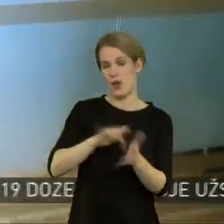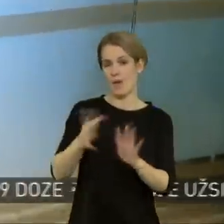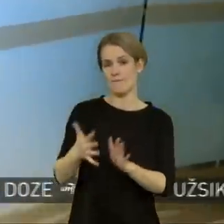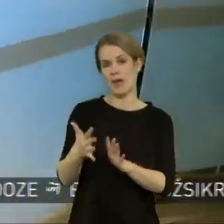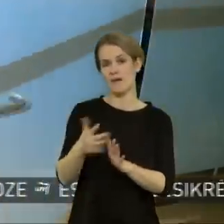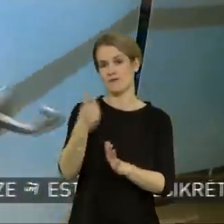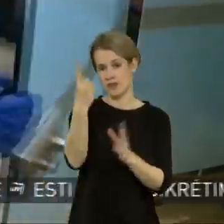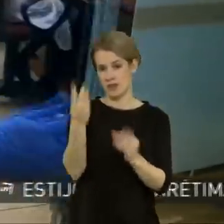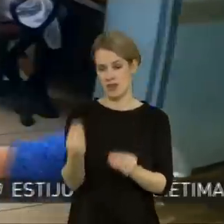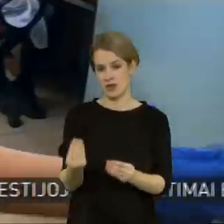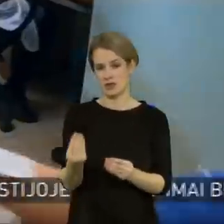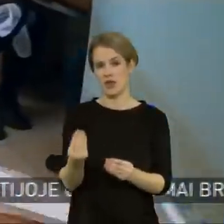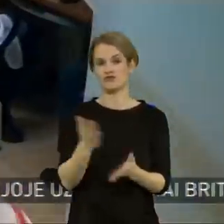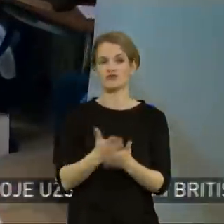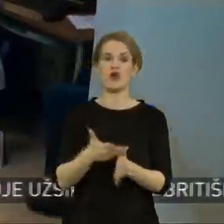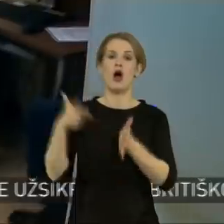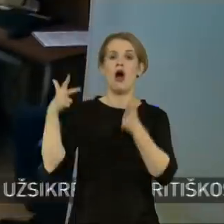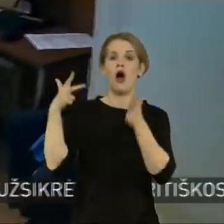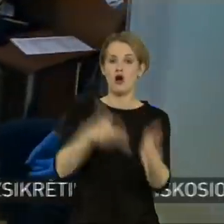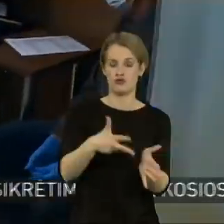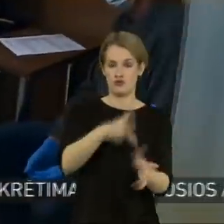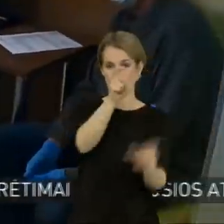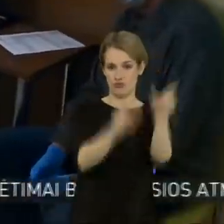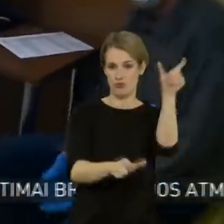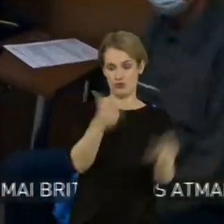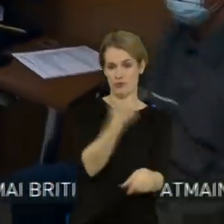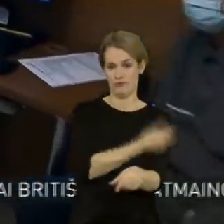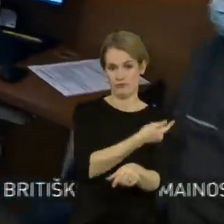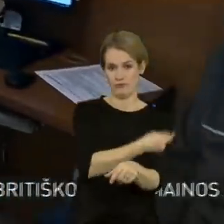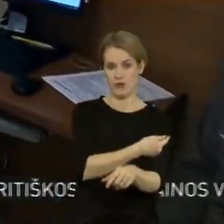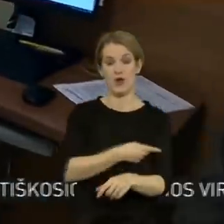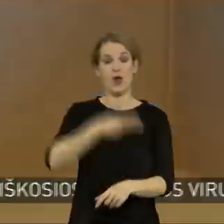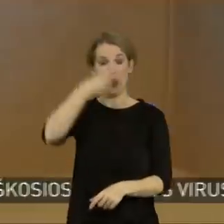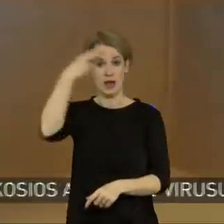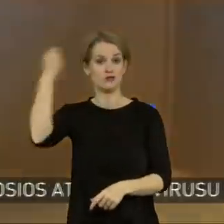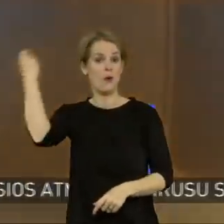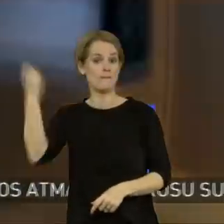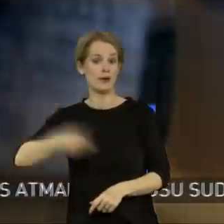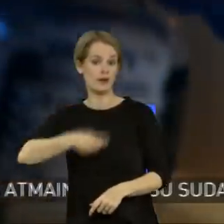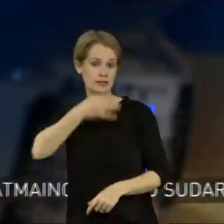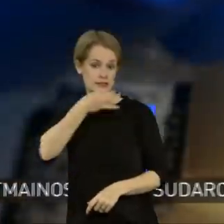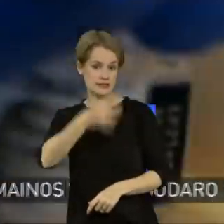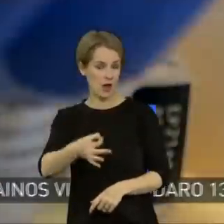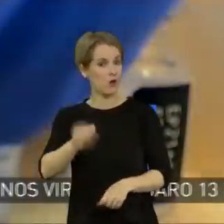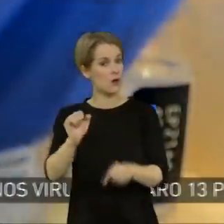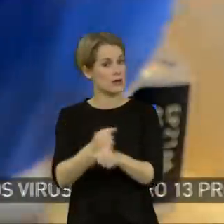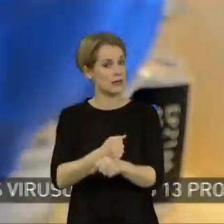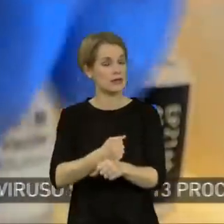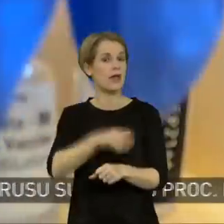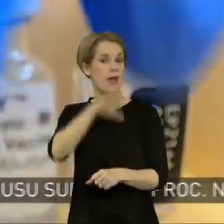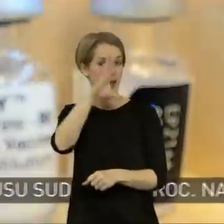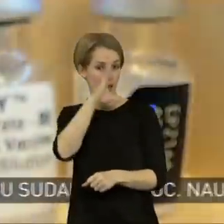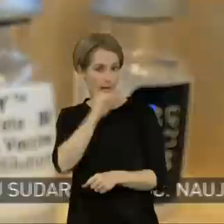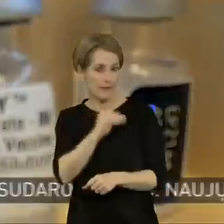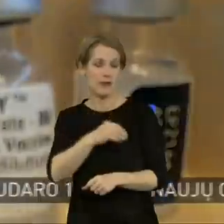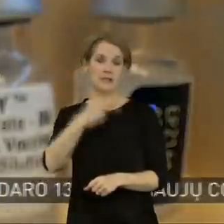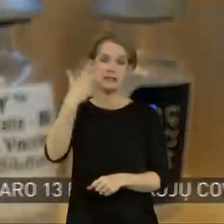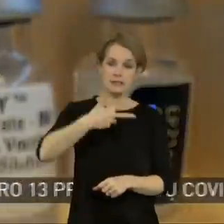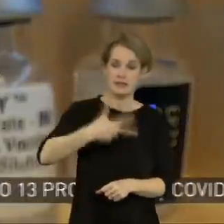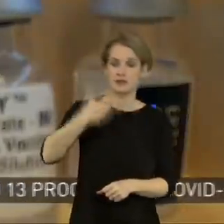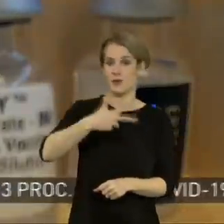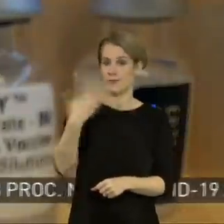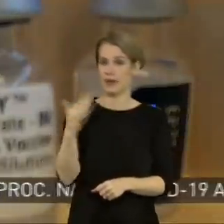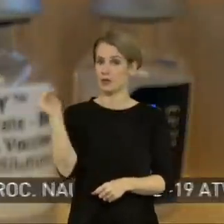8000 žmonių per dieną. Prezidentas Gitanas Nausėda sako, kad jau netrukus reikėtų planuoti paskiepyti po 30-35 000. Tokias